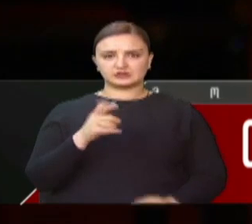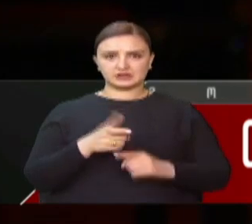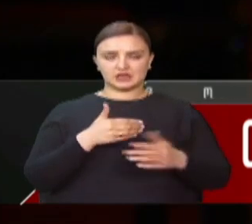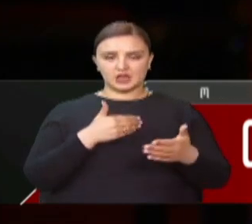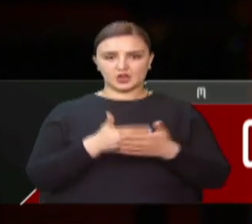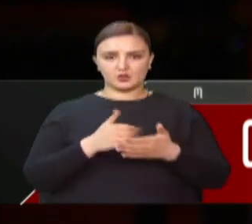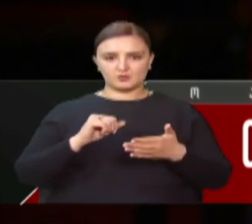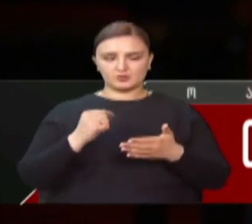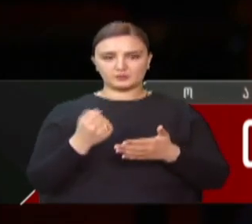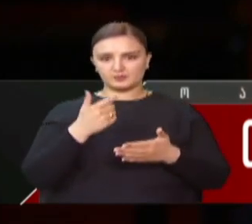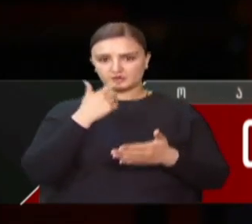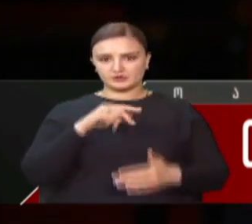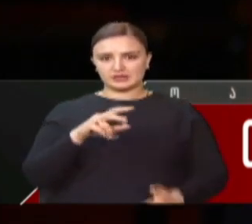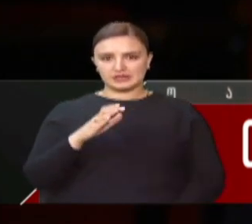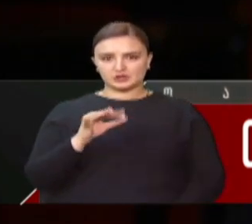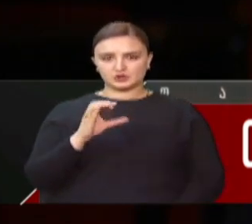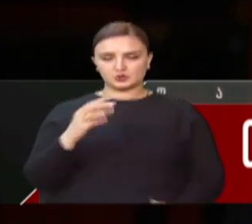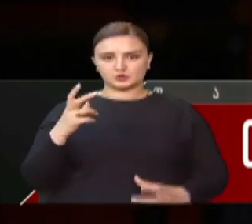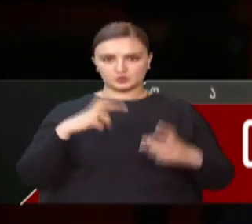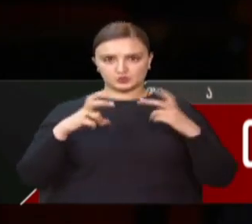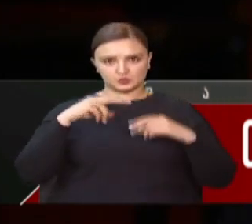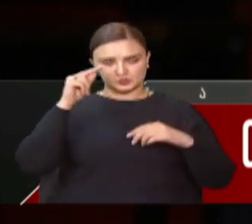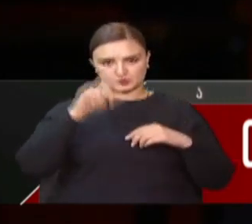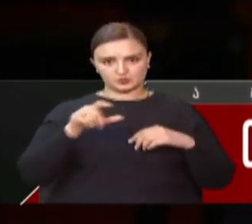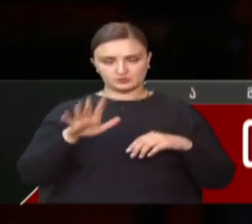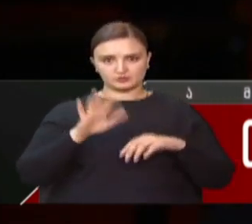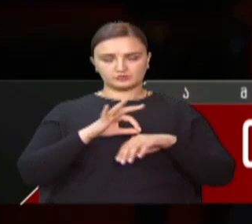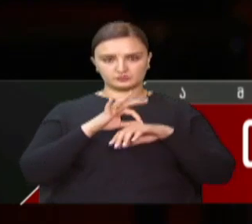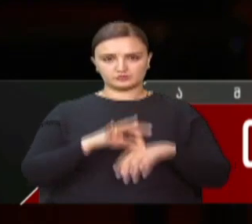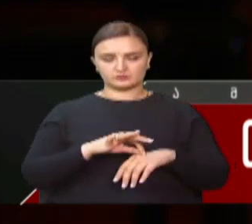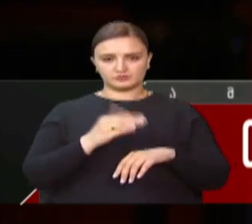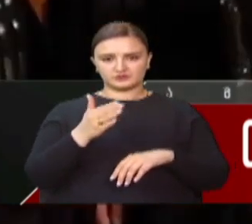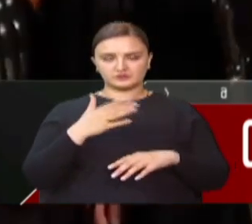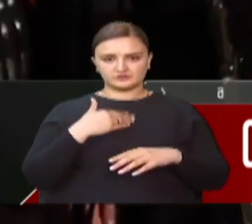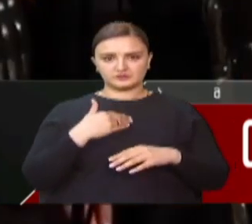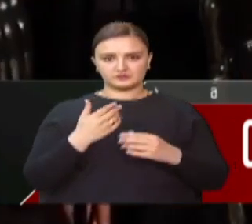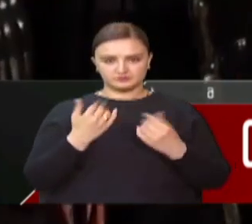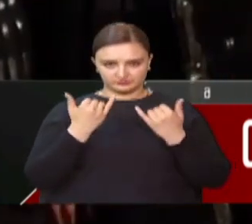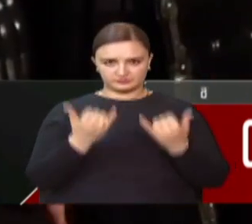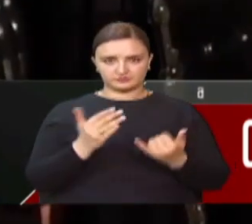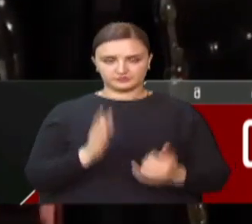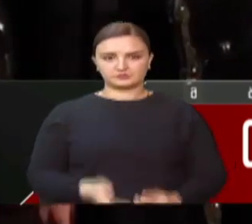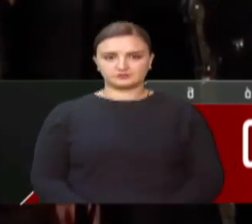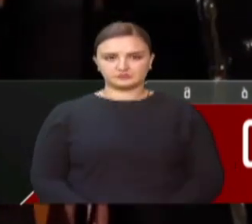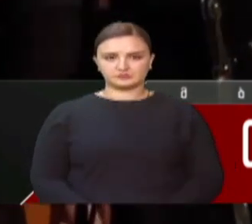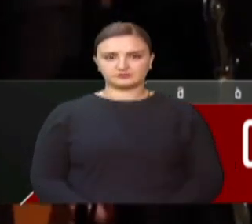ახლო მეგობარი და ბატონ ლექსოს სტუდენტი, ასევე ჩაატარებს მასტერკლასს, მეც თქვენი მონამორჩილი.